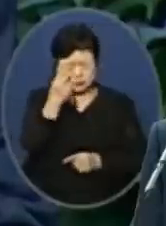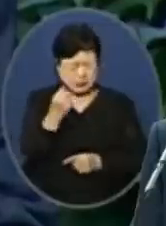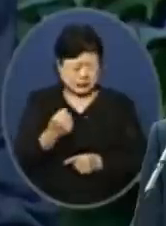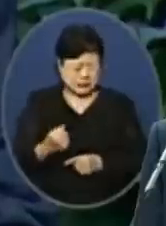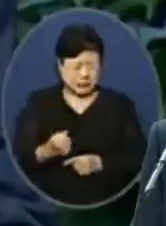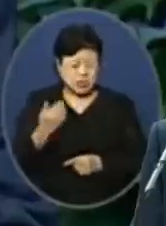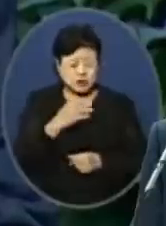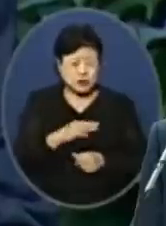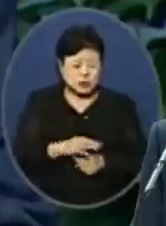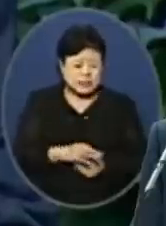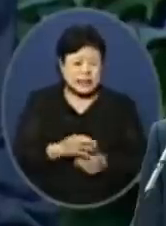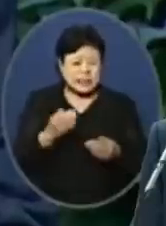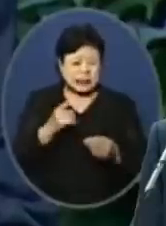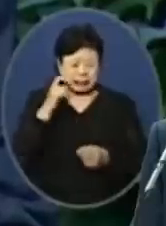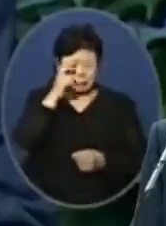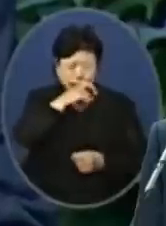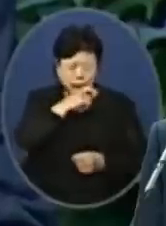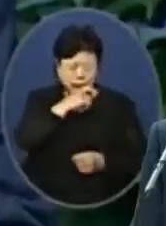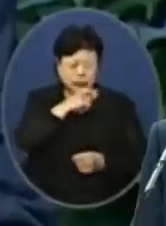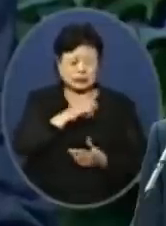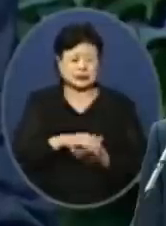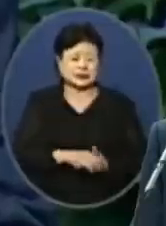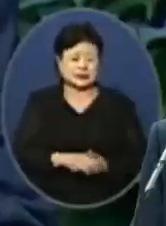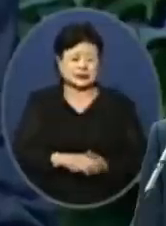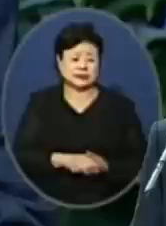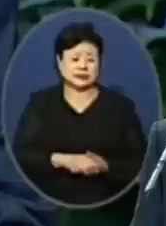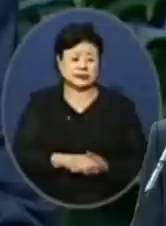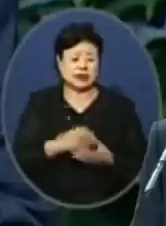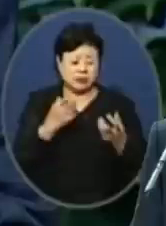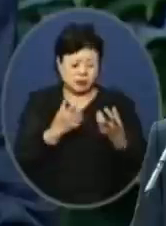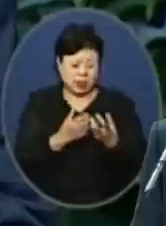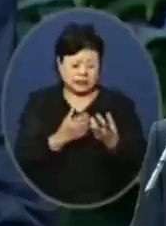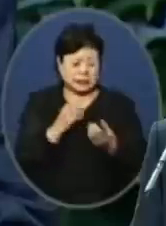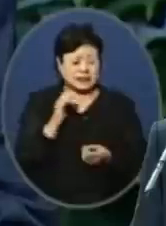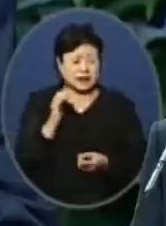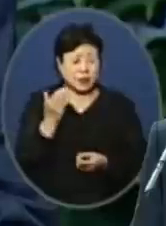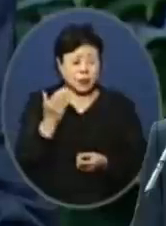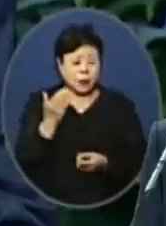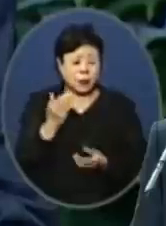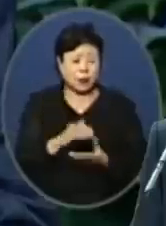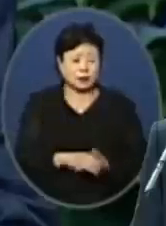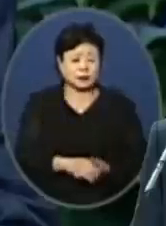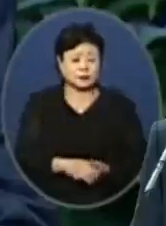일은 아주 더러운 것으로 꽉 들어차고 마는 것입니다.